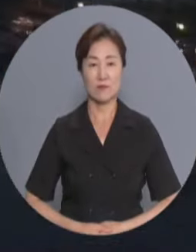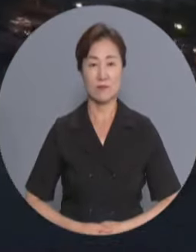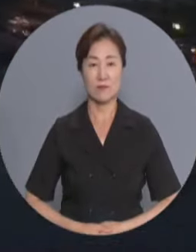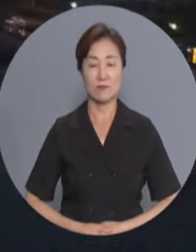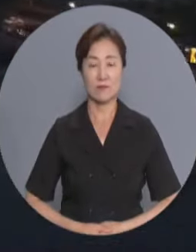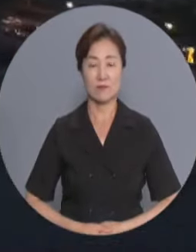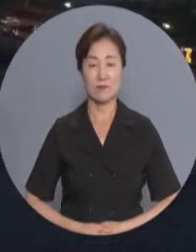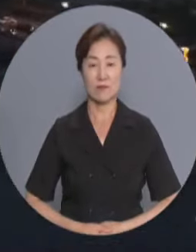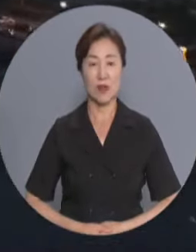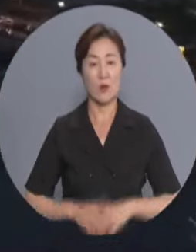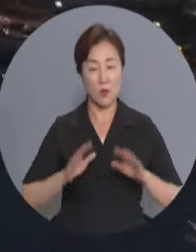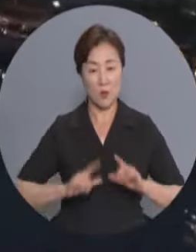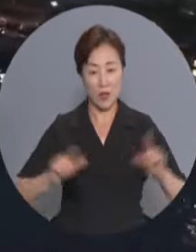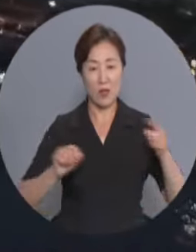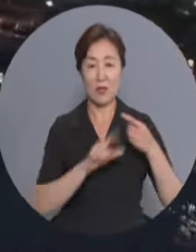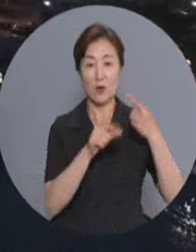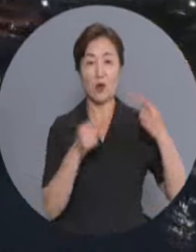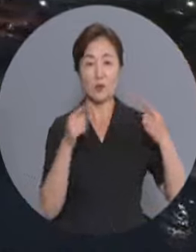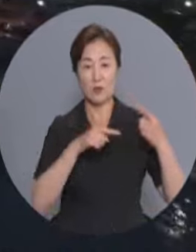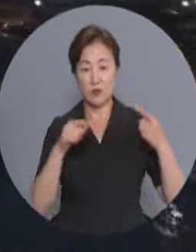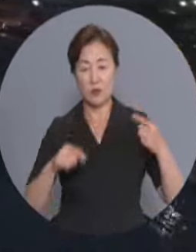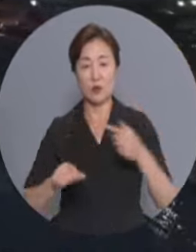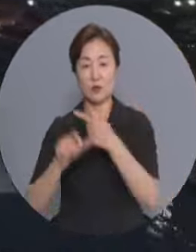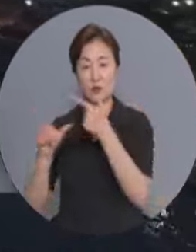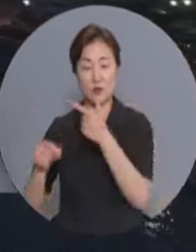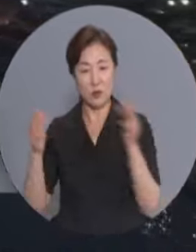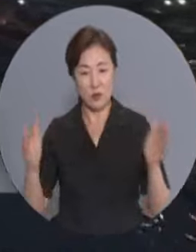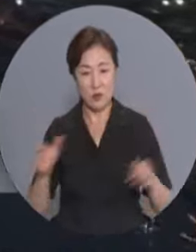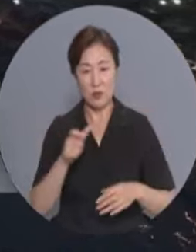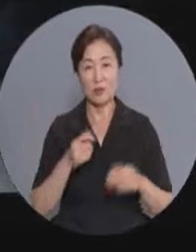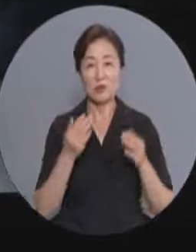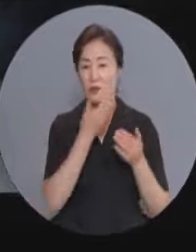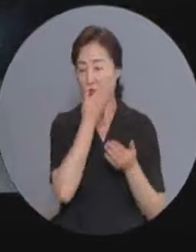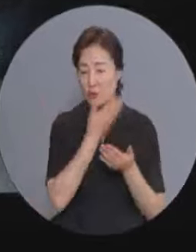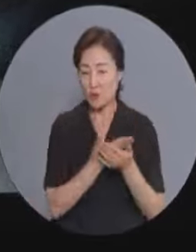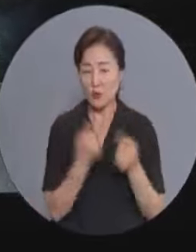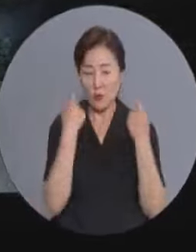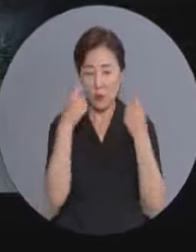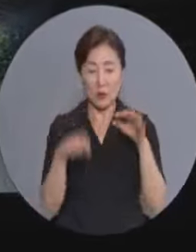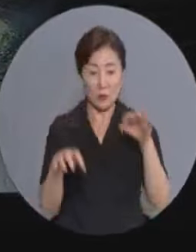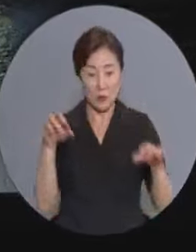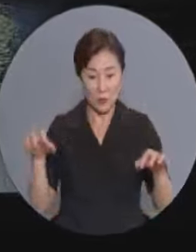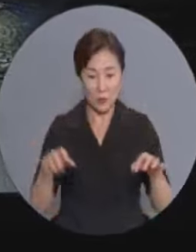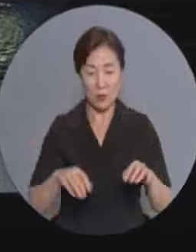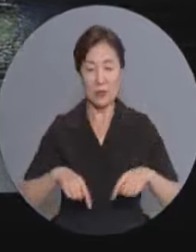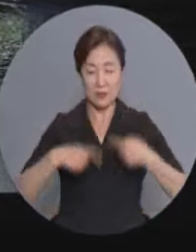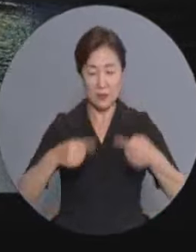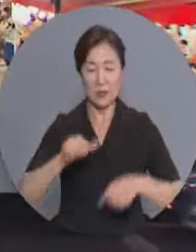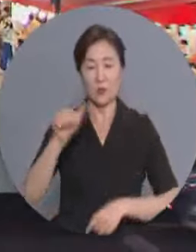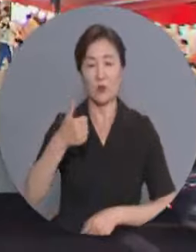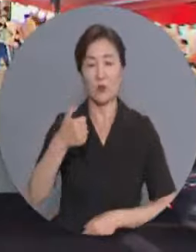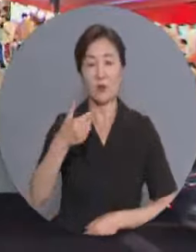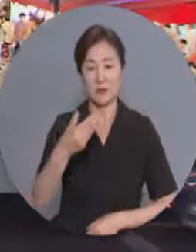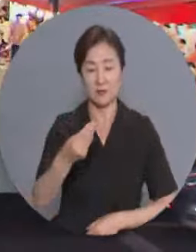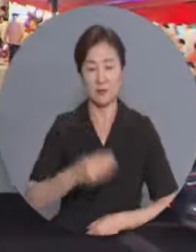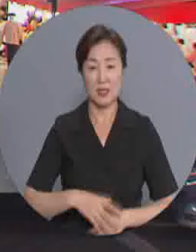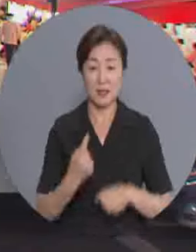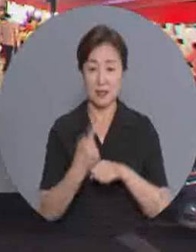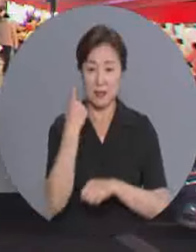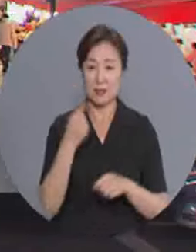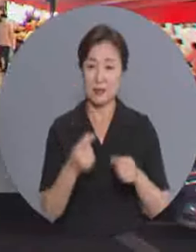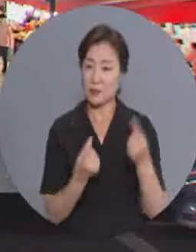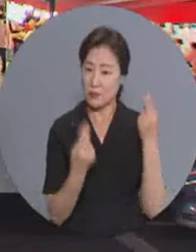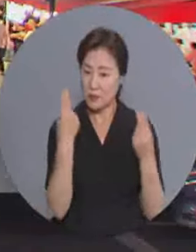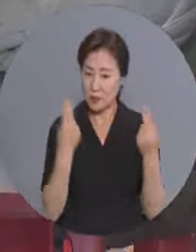들어봤습니다 올해 1월부터 6월까지 여수 주요 관광지의 입장객은 550 10만명 지난해 같은